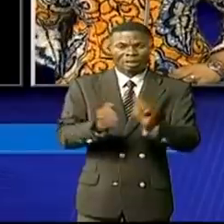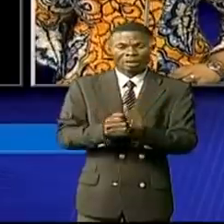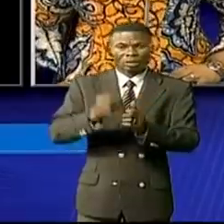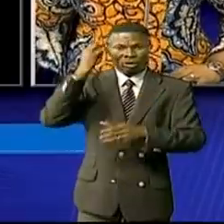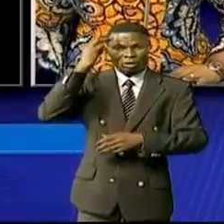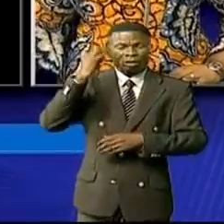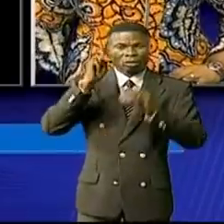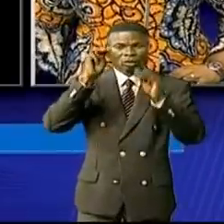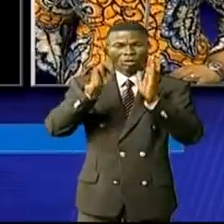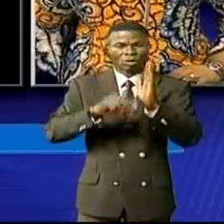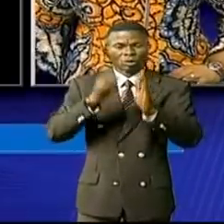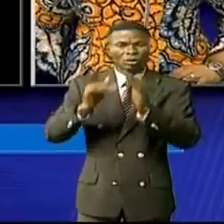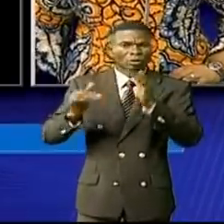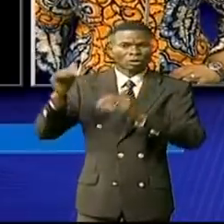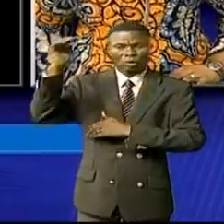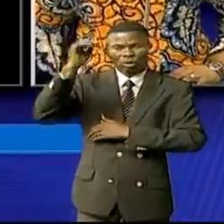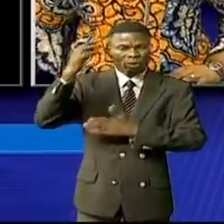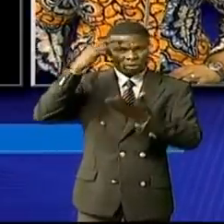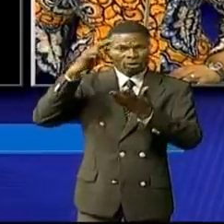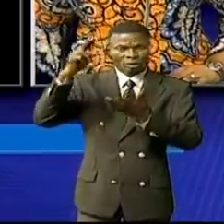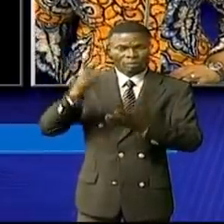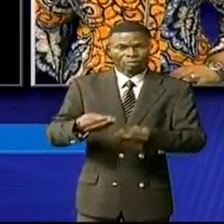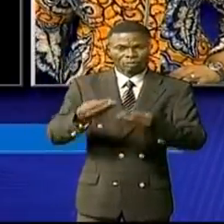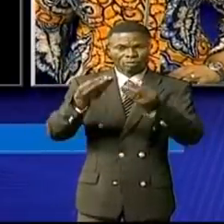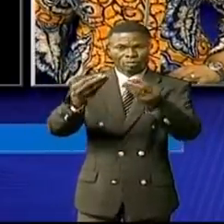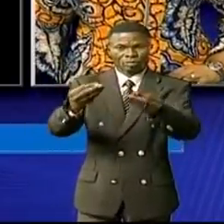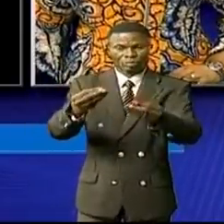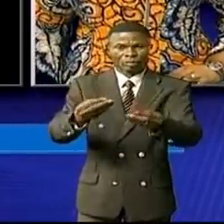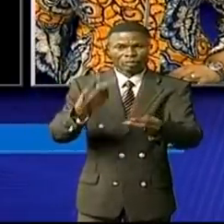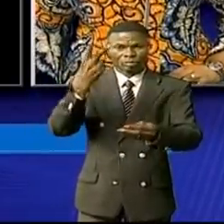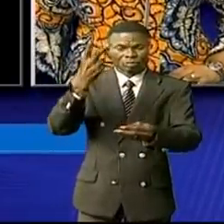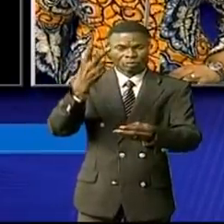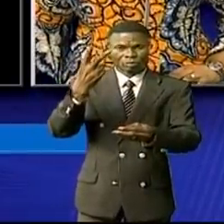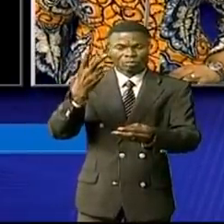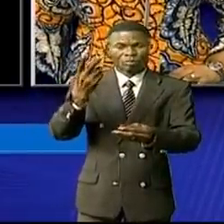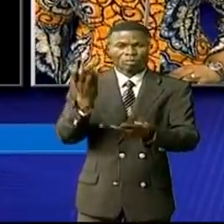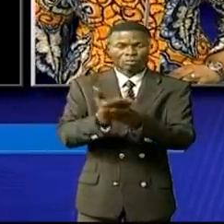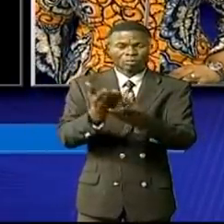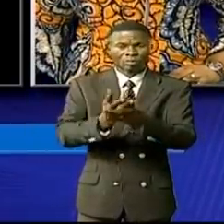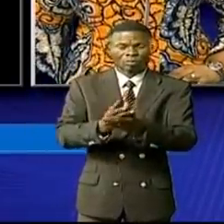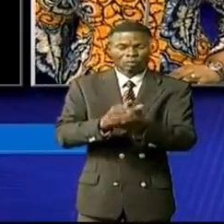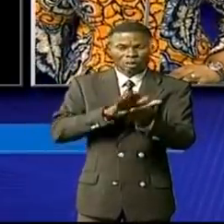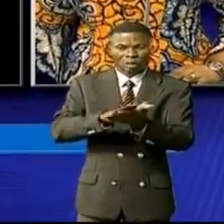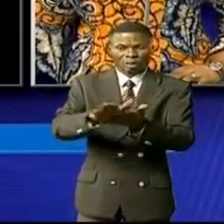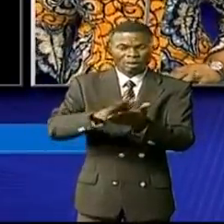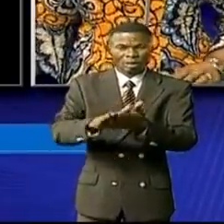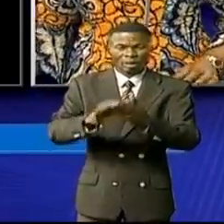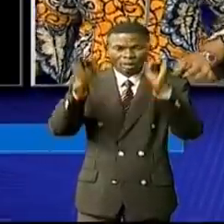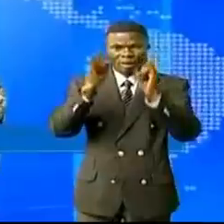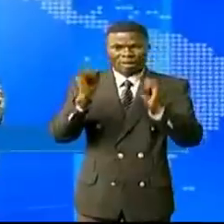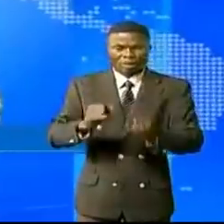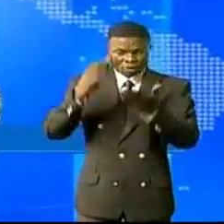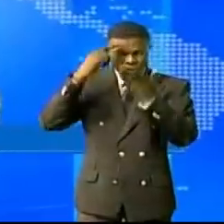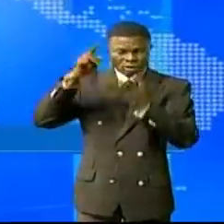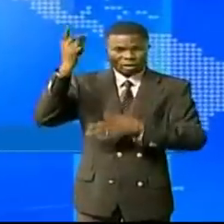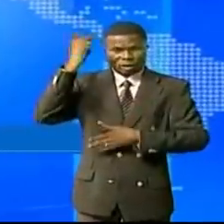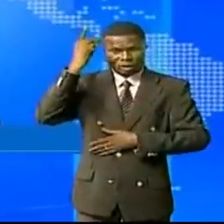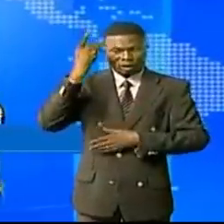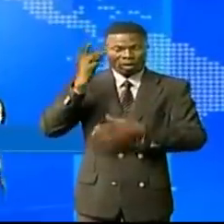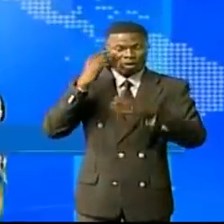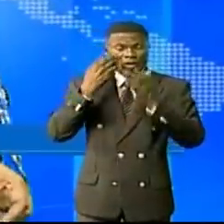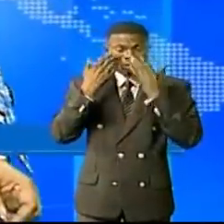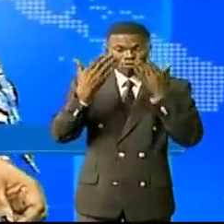de l'Enseignement supérieur et universitaire a remis les deux premières cartes biométriques à l'université de Kinshasa. Voilà pour les